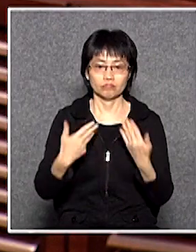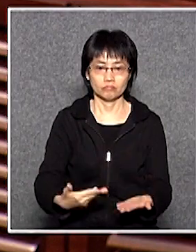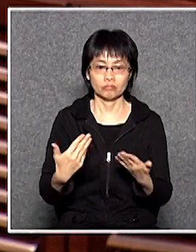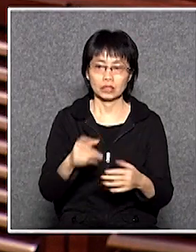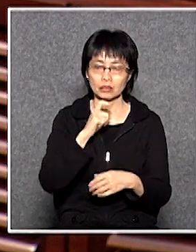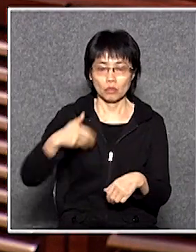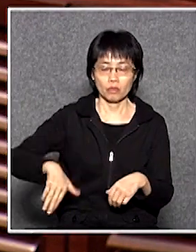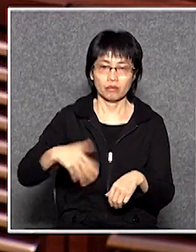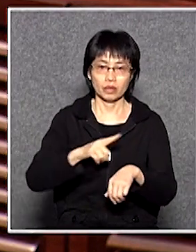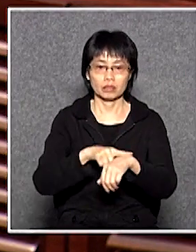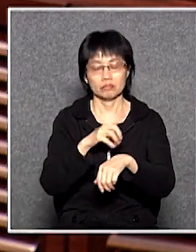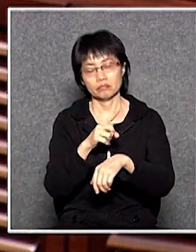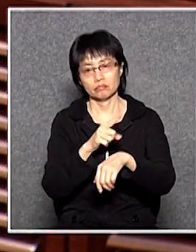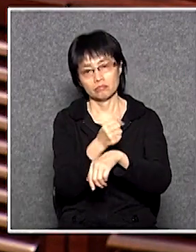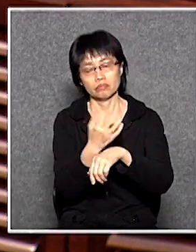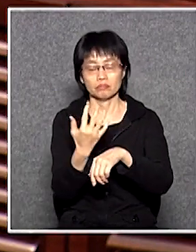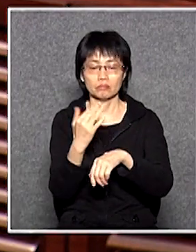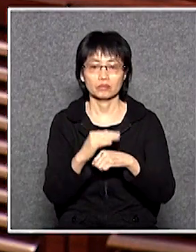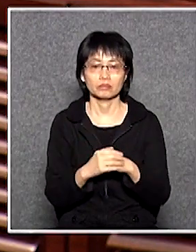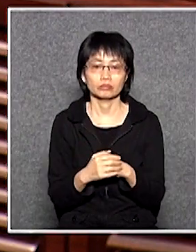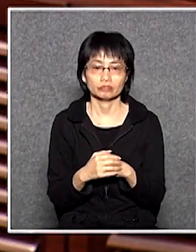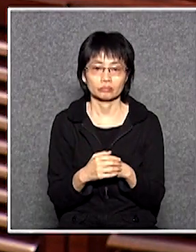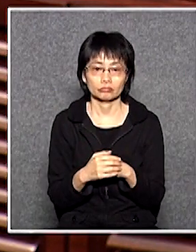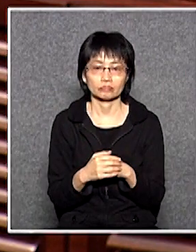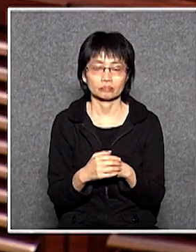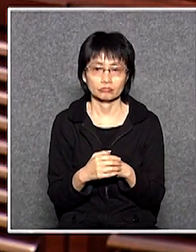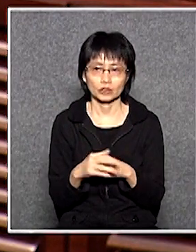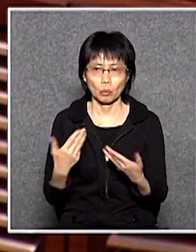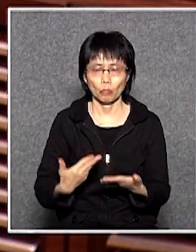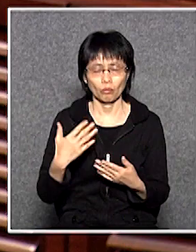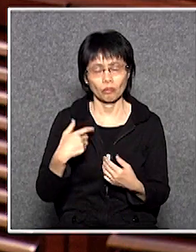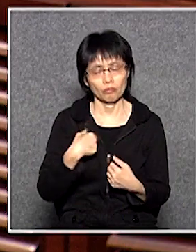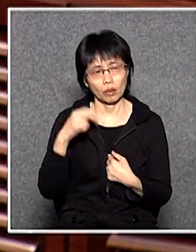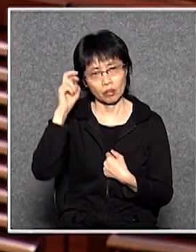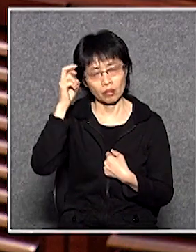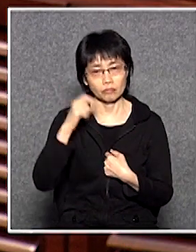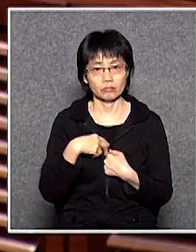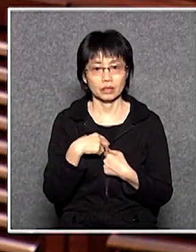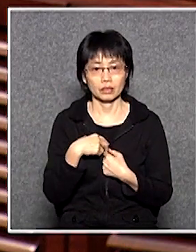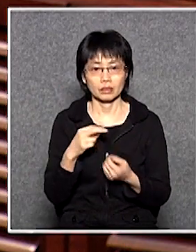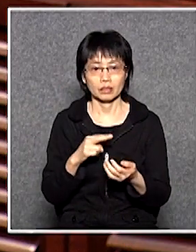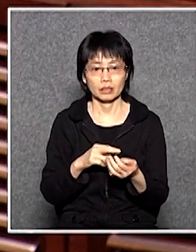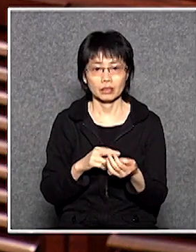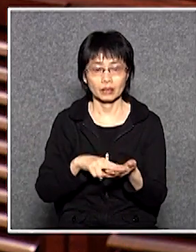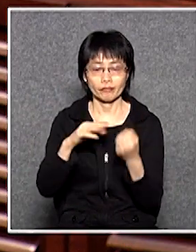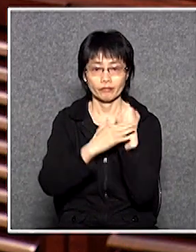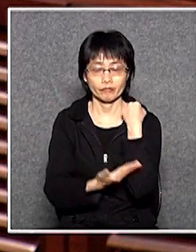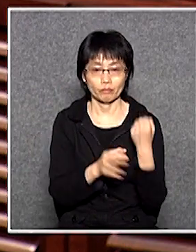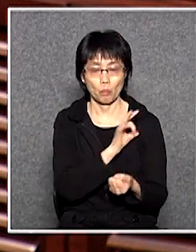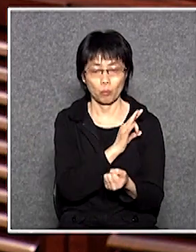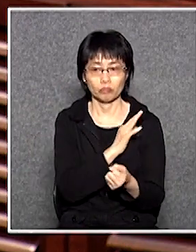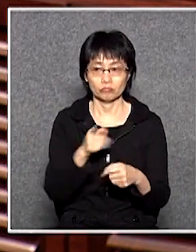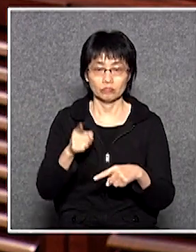十幾個鐘啊，主席。即係我喺度諗翻咧，其實咧我哋咧立法會嘅大主席啊曾主席其實都係一個好好